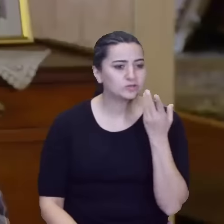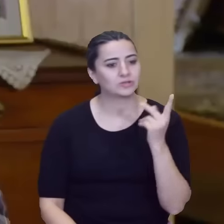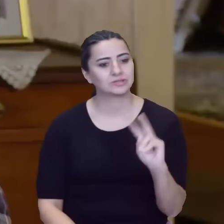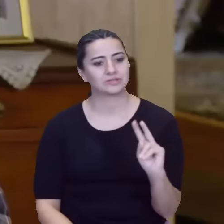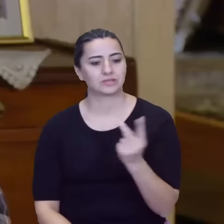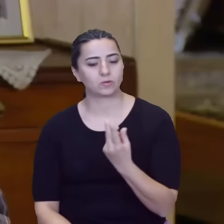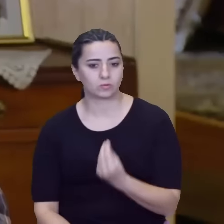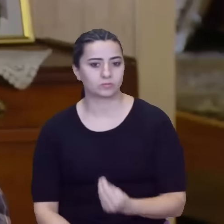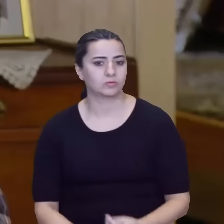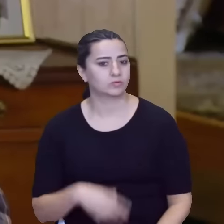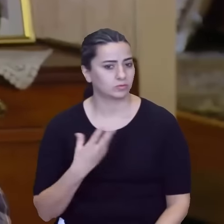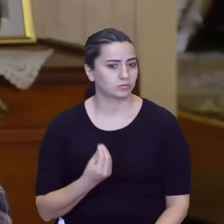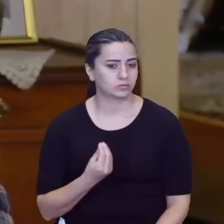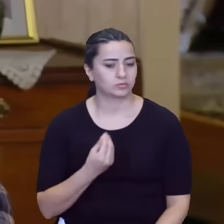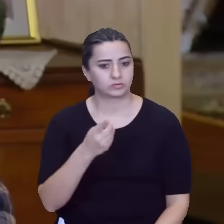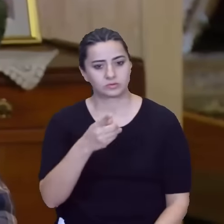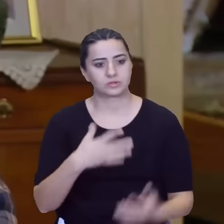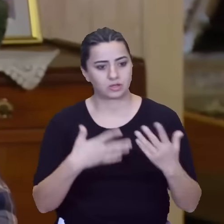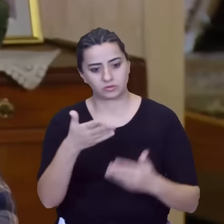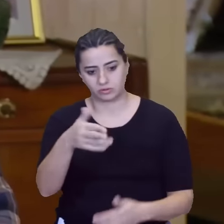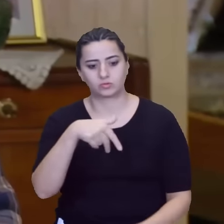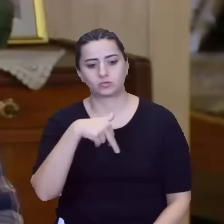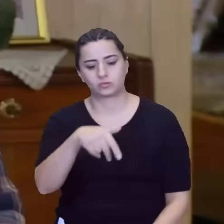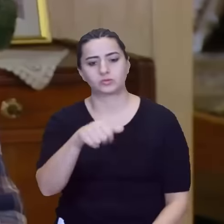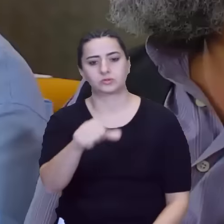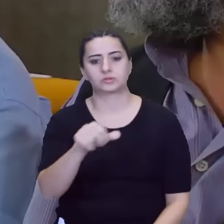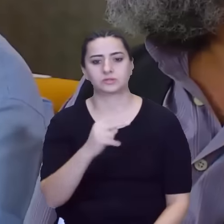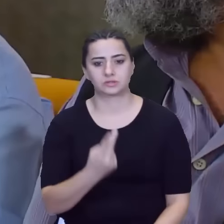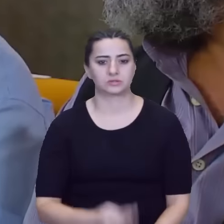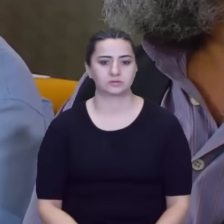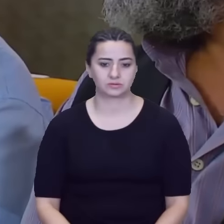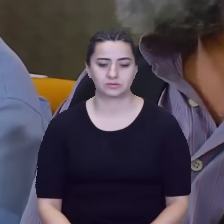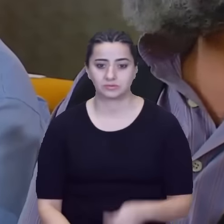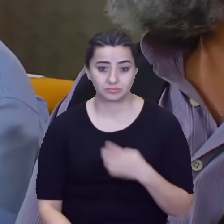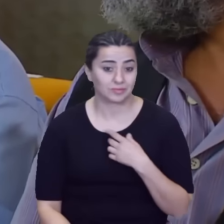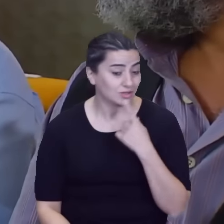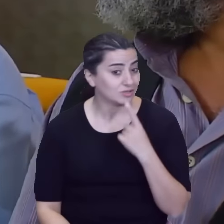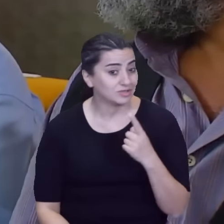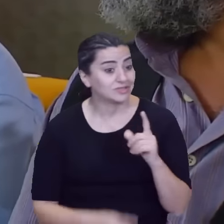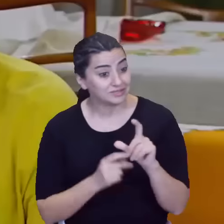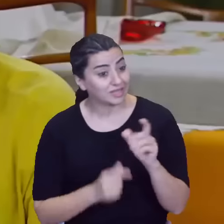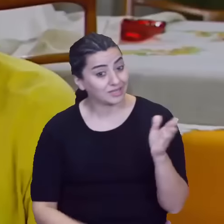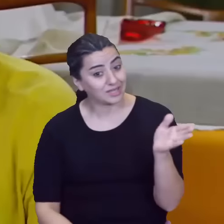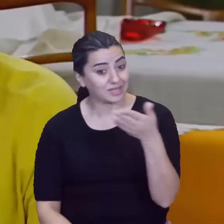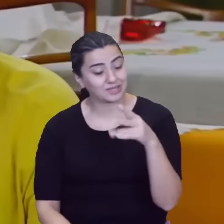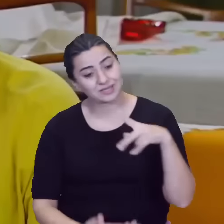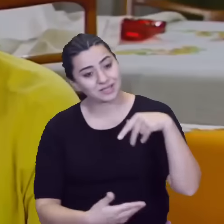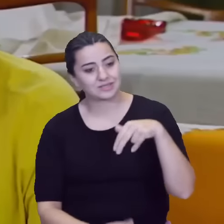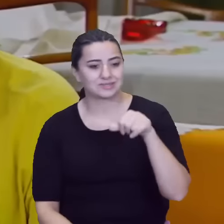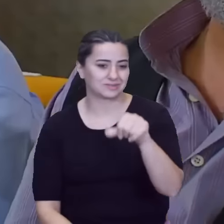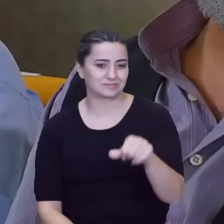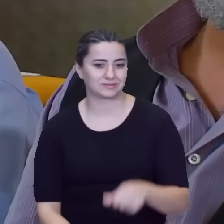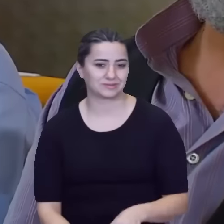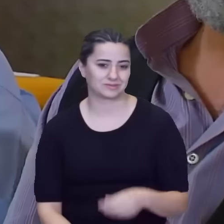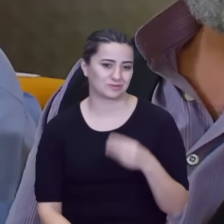Fethi'cim. İzleyelim. Allah Allah. Bak orada televizyon, orada kalk değiştir izle ya. Ben de onu seyredecektim Çağatay. Hadi kalk değiştir